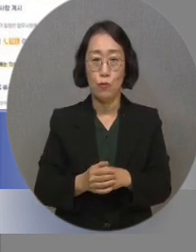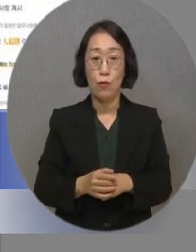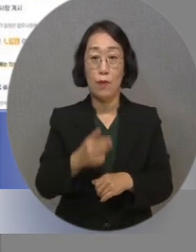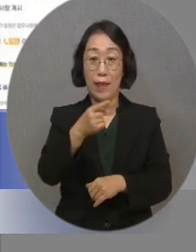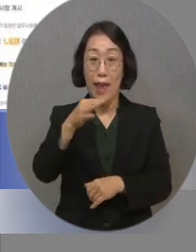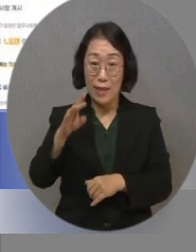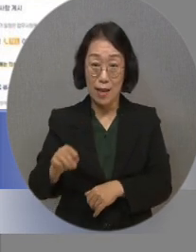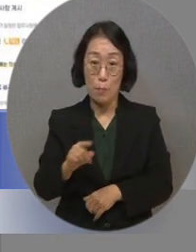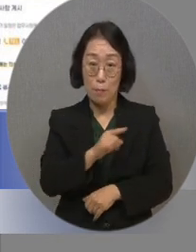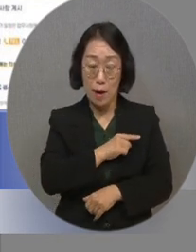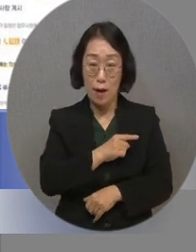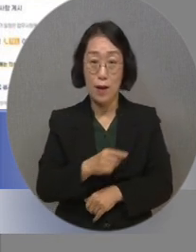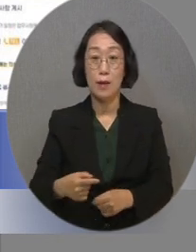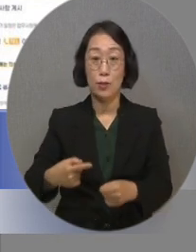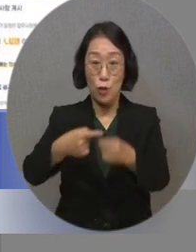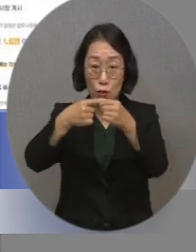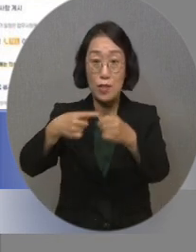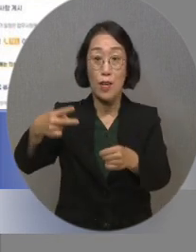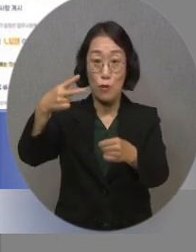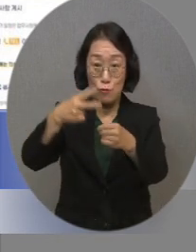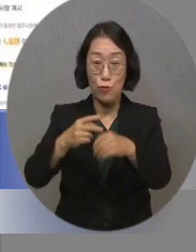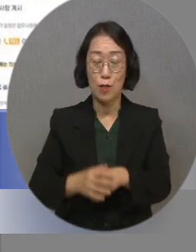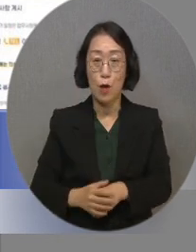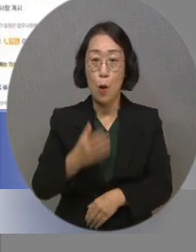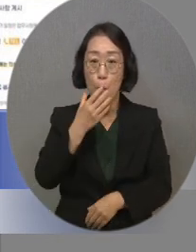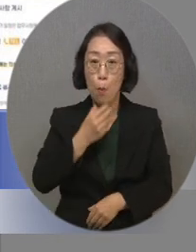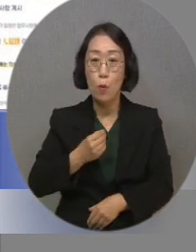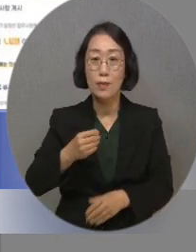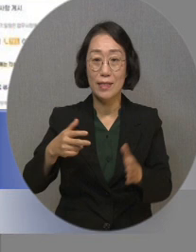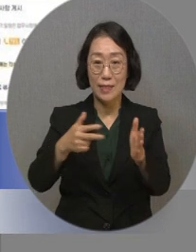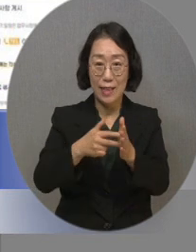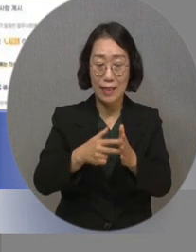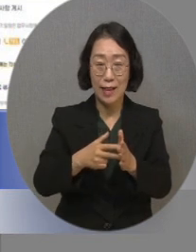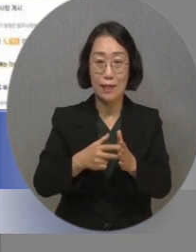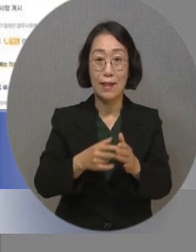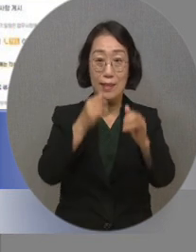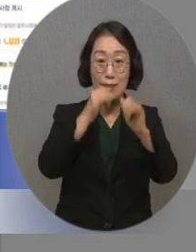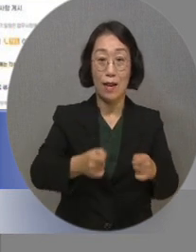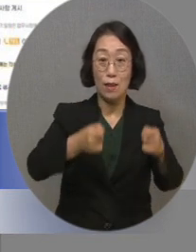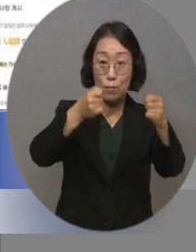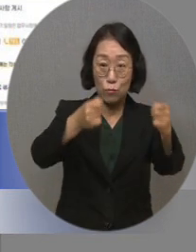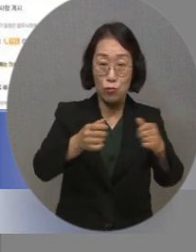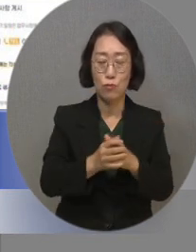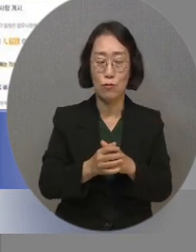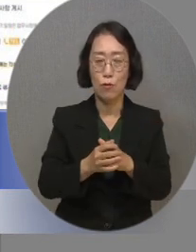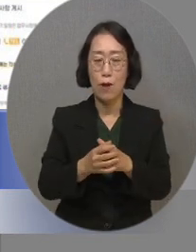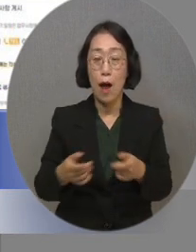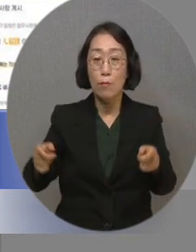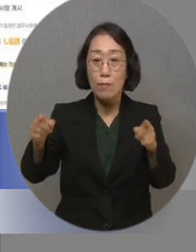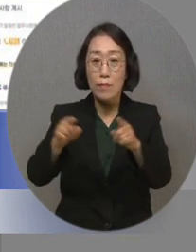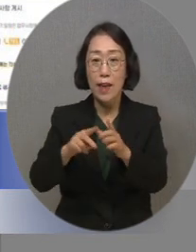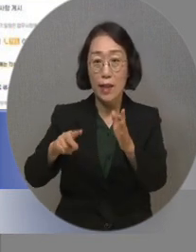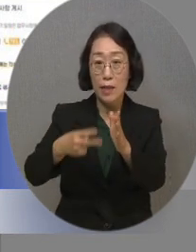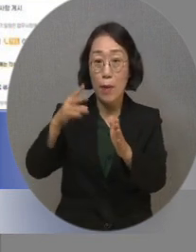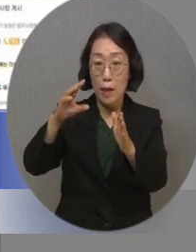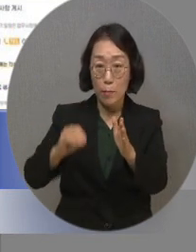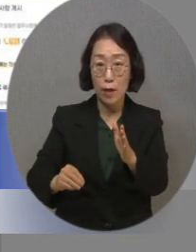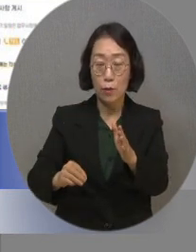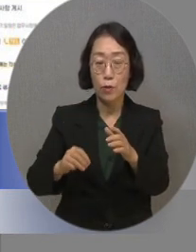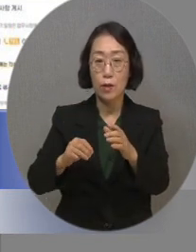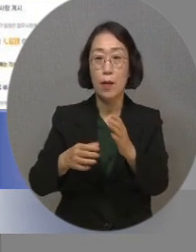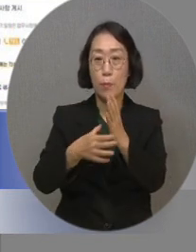최우수상 우수상으로 경기 복지 재단 대표 이사 상장과 부상으로 최대 200만 원 상당의